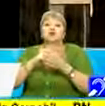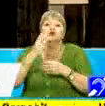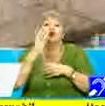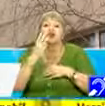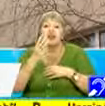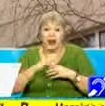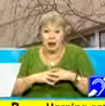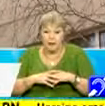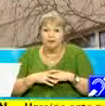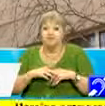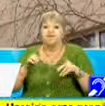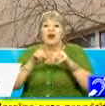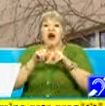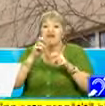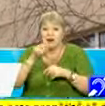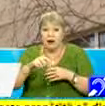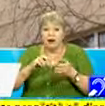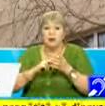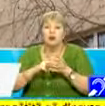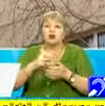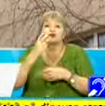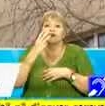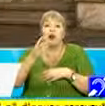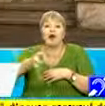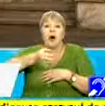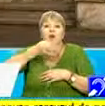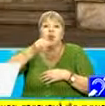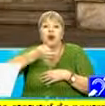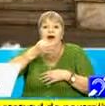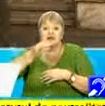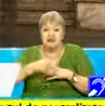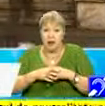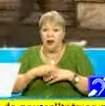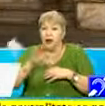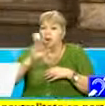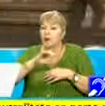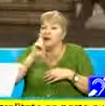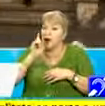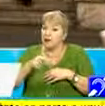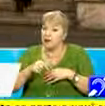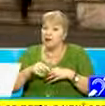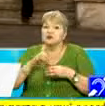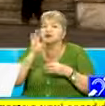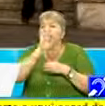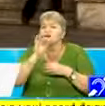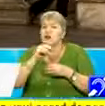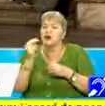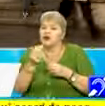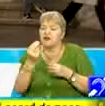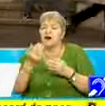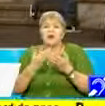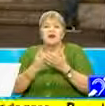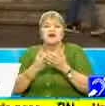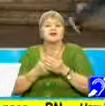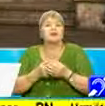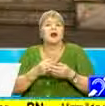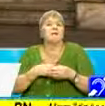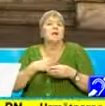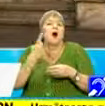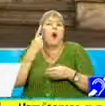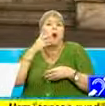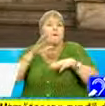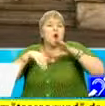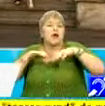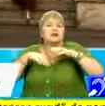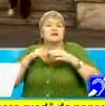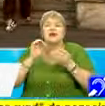de data aceasta a fost vorba despre poezie elevii au avut De redactat un eseu despre particularitățile unei poezii de Tudor